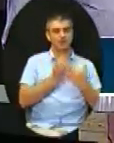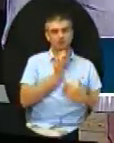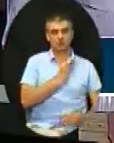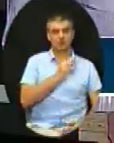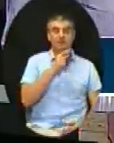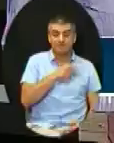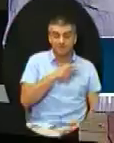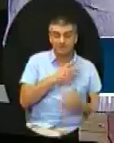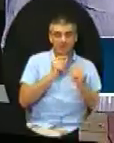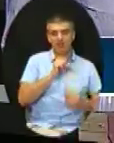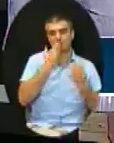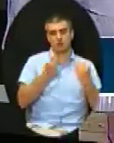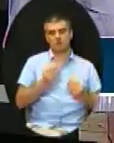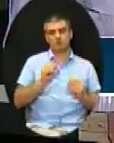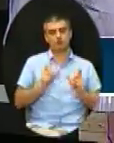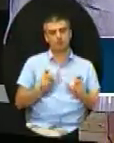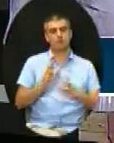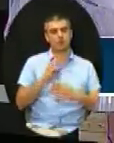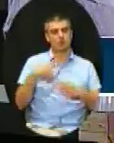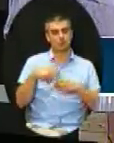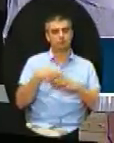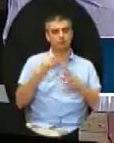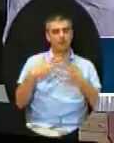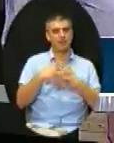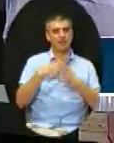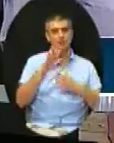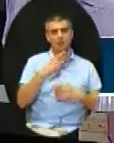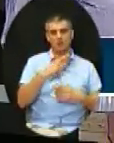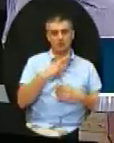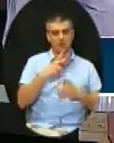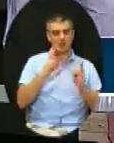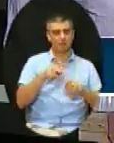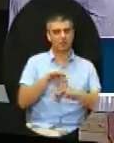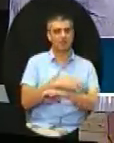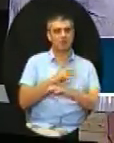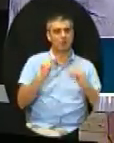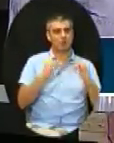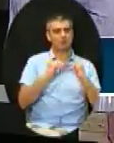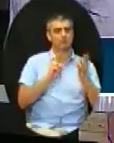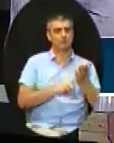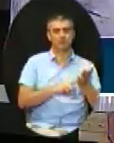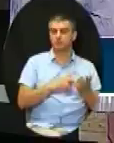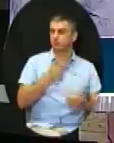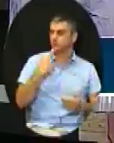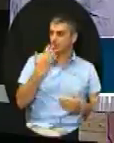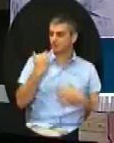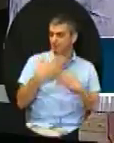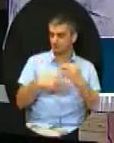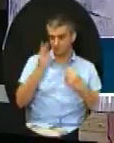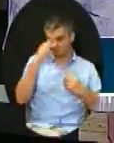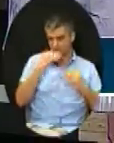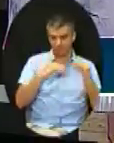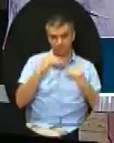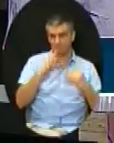וזאת הדרך הכי טובה למנוע את מעורבות האיחוד האירופי, פשוט לאפשר להם תכנון נאות. רק במשפט ממש לסיום, כן. כדי שתבינו את